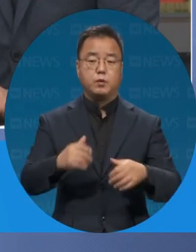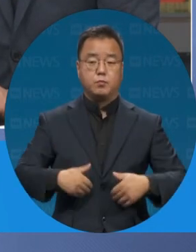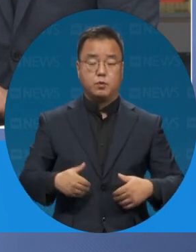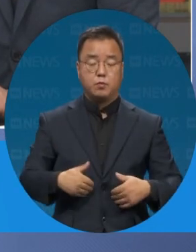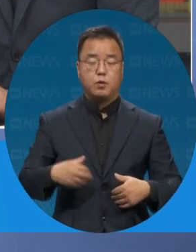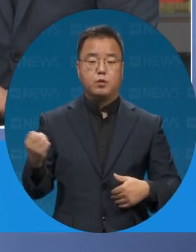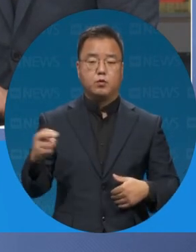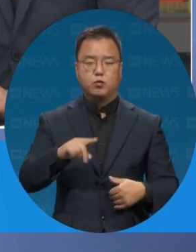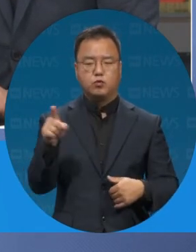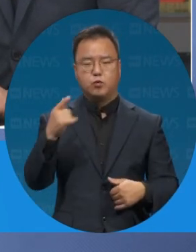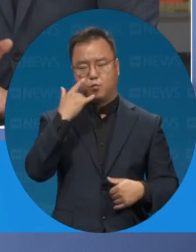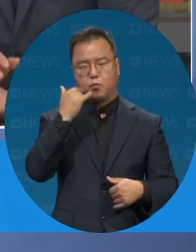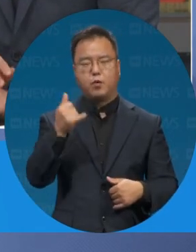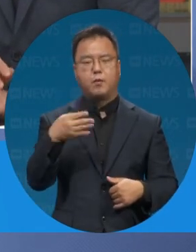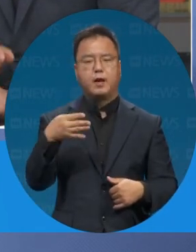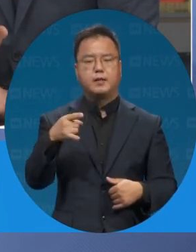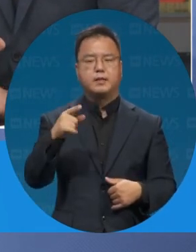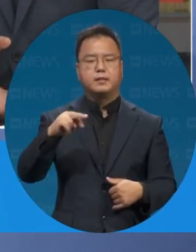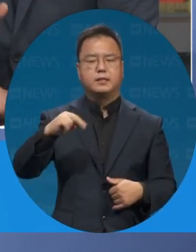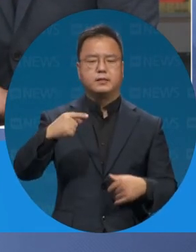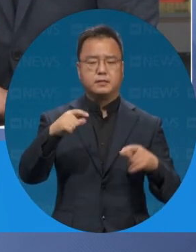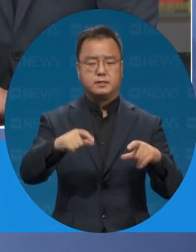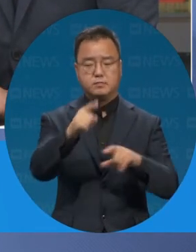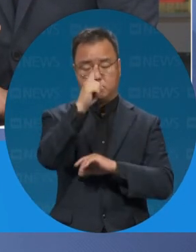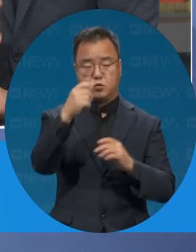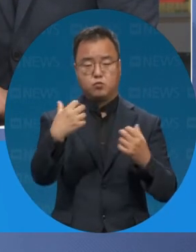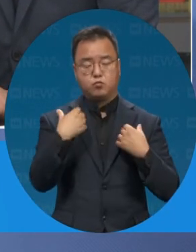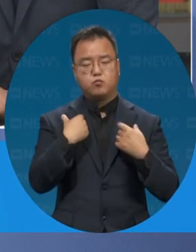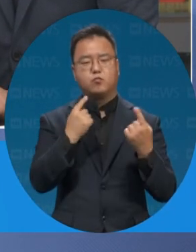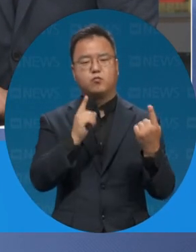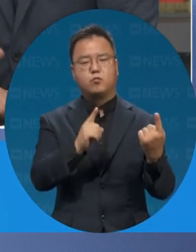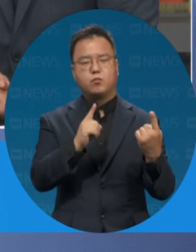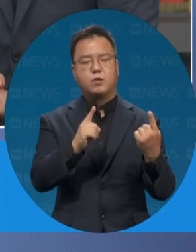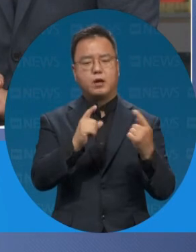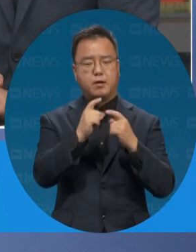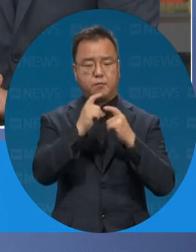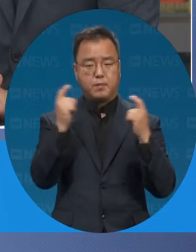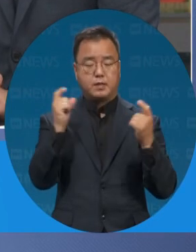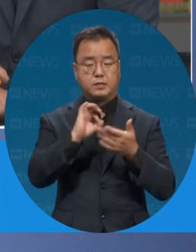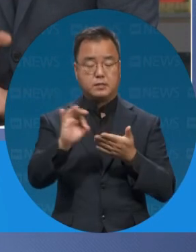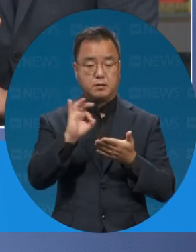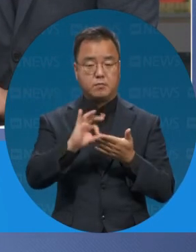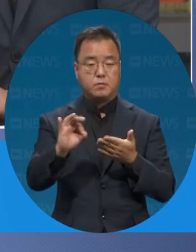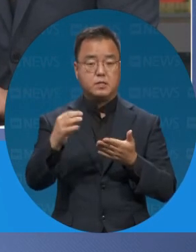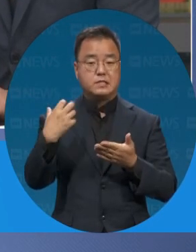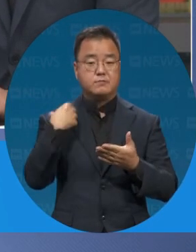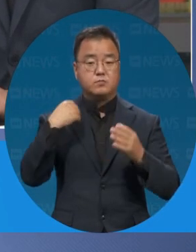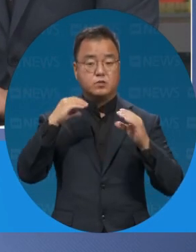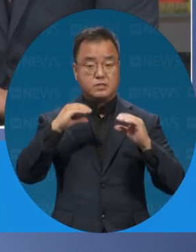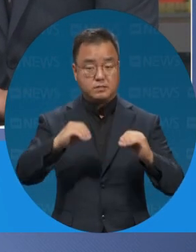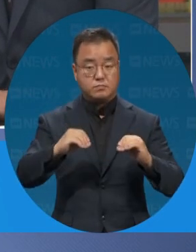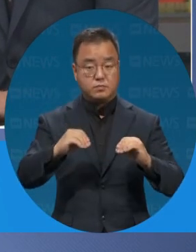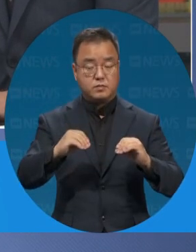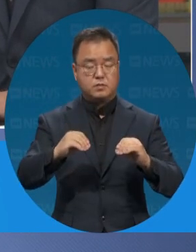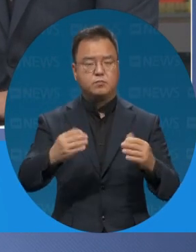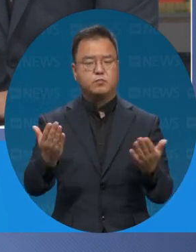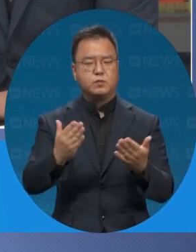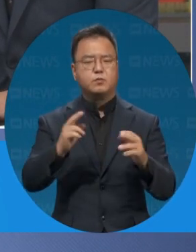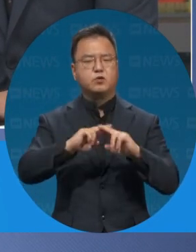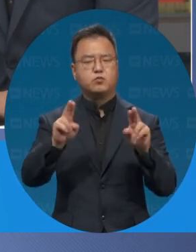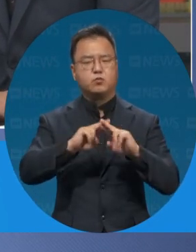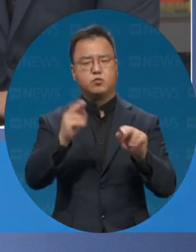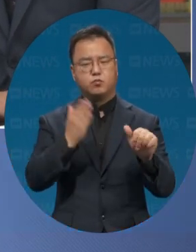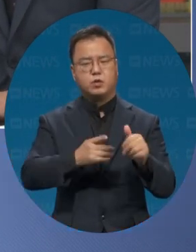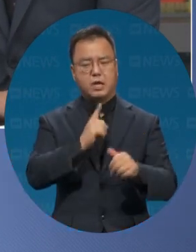텍사스주 를 상대로 마스크 착용 음화 금지 조치를 철회해 달라고 내 소송이 진행되는 만큼 이 성명이 어떤 영향을 미칠지도